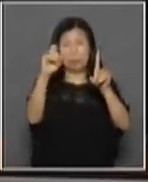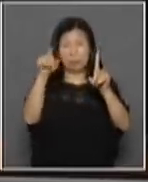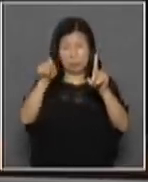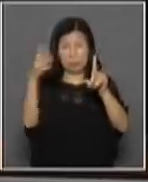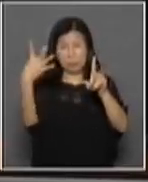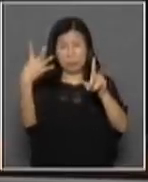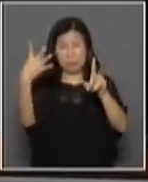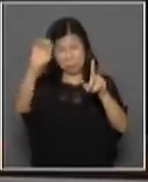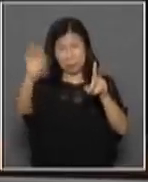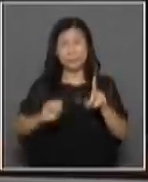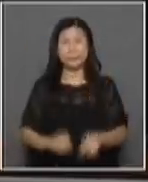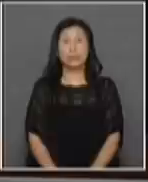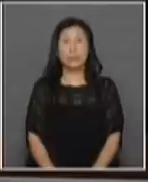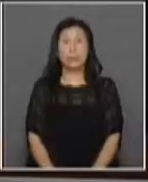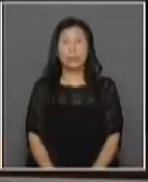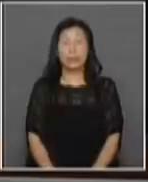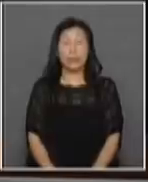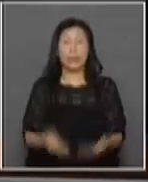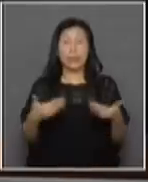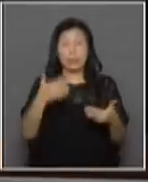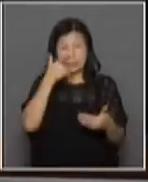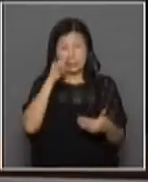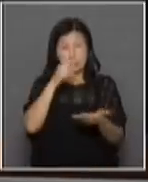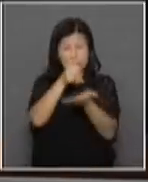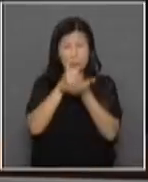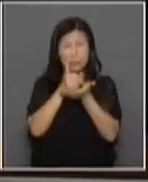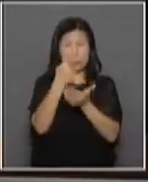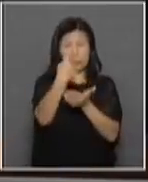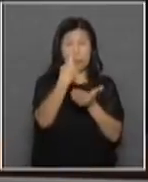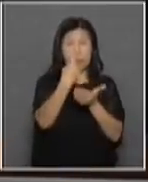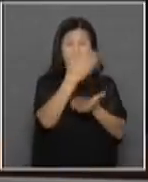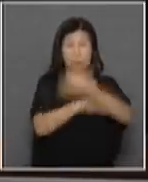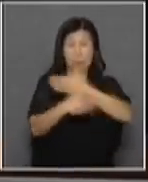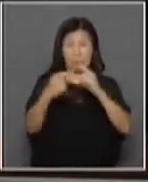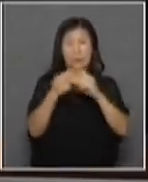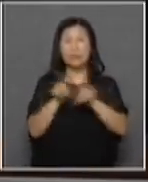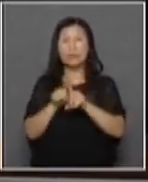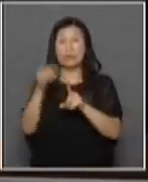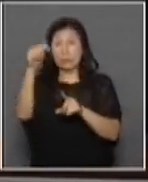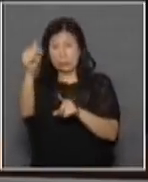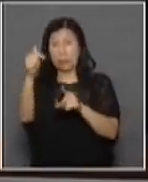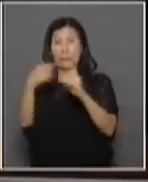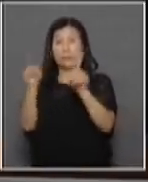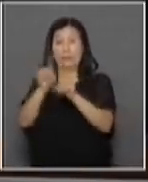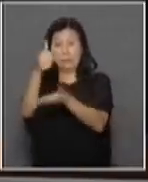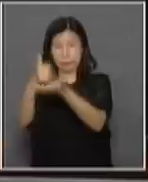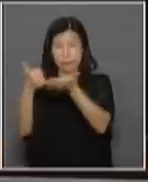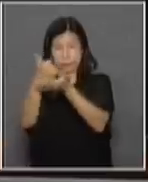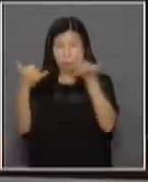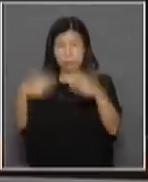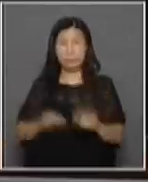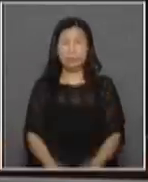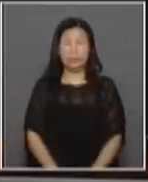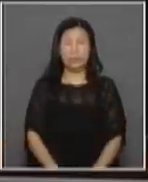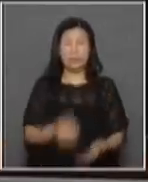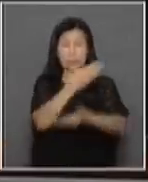169.4个，即系话申请一个残疾雇员咧就有10个离职。残疾公务